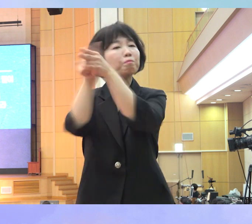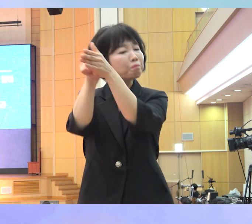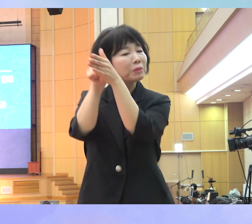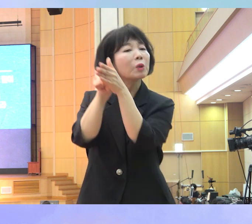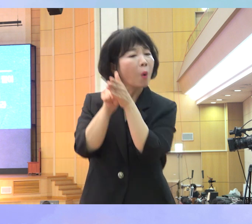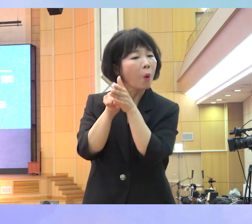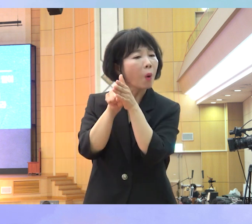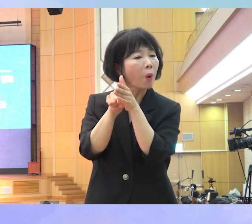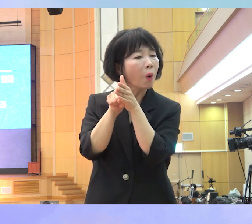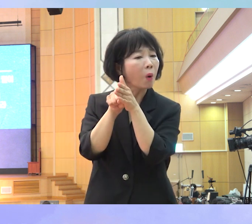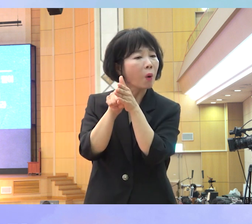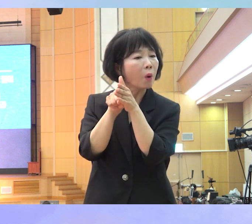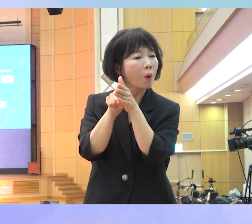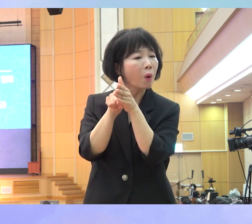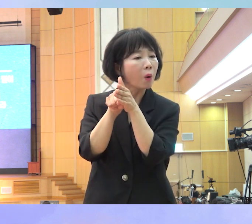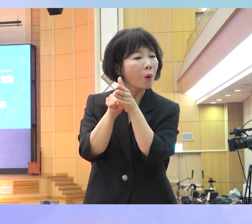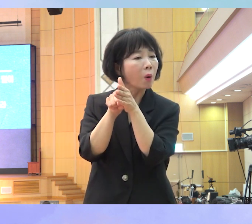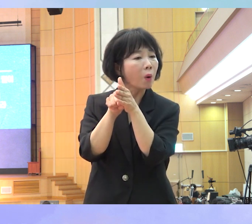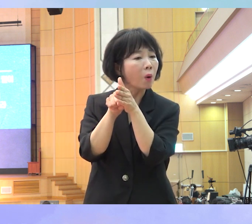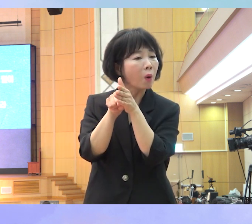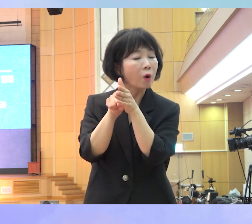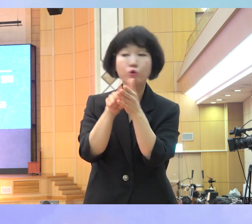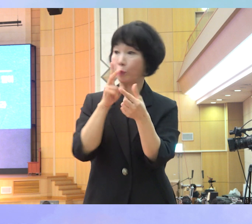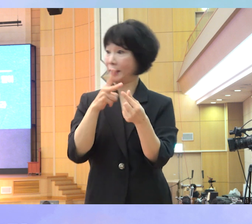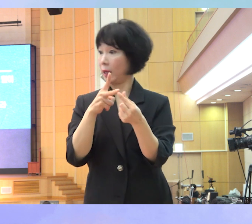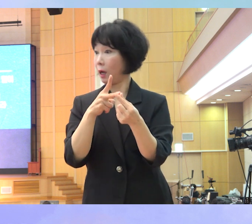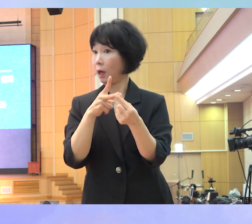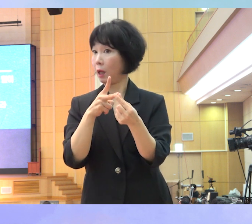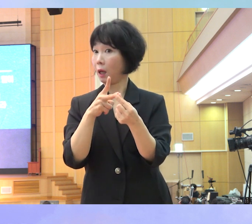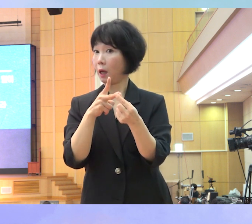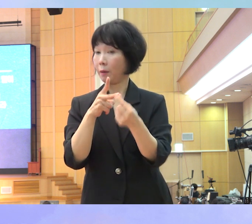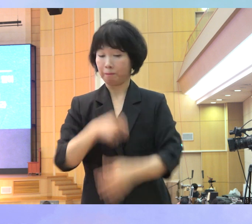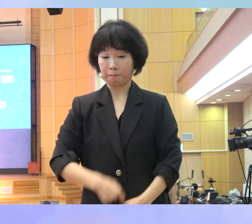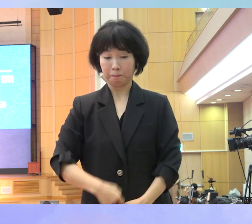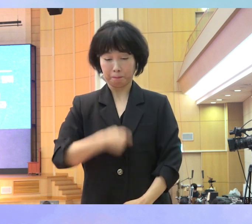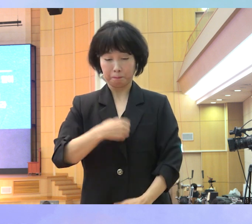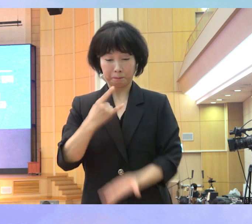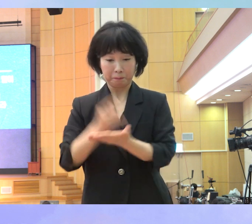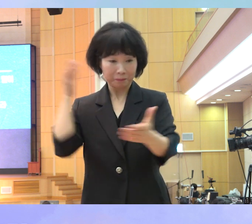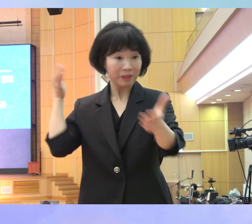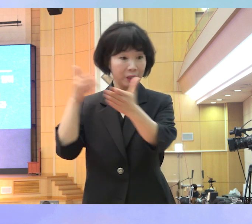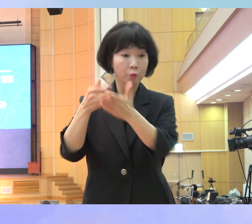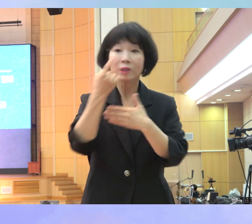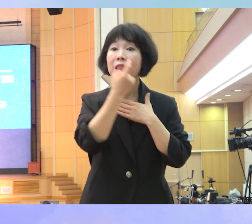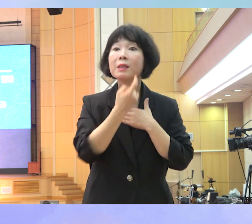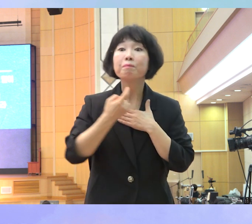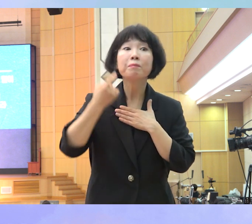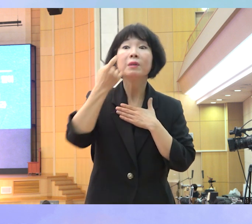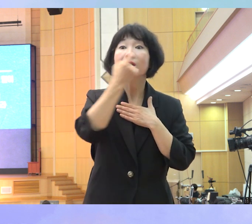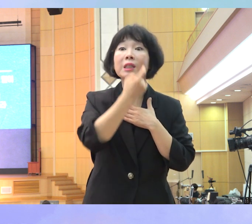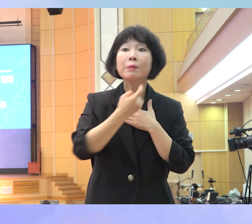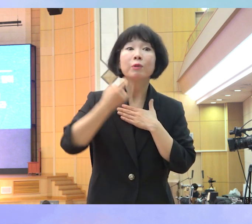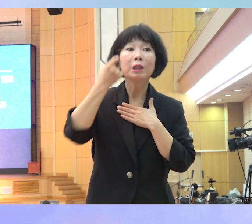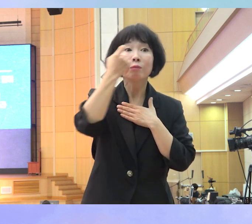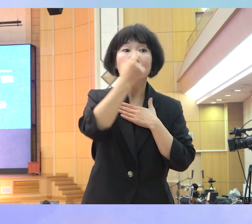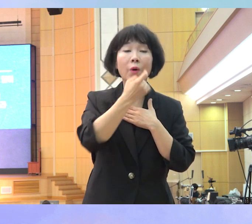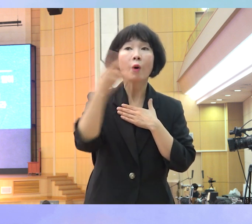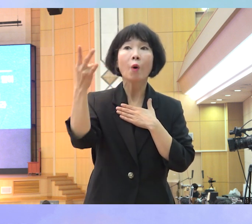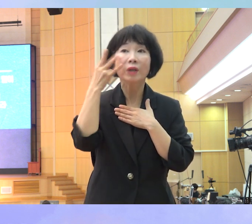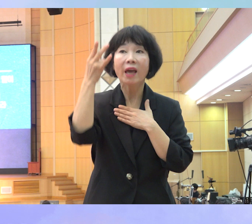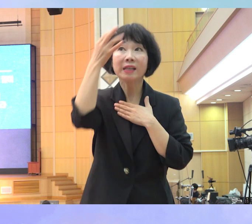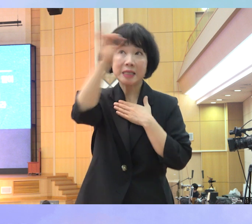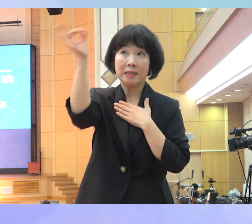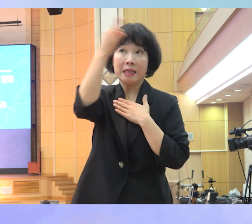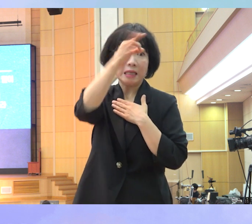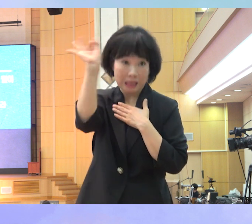믿는 거예요. 그런데 마음으로 믿는 걸로 끝나는 게 아니라 의에 이르고 입으로 뭐 해서? 시인하여서 구원을